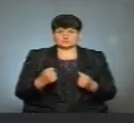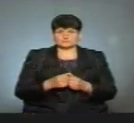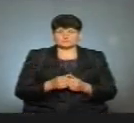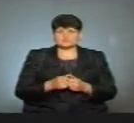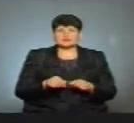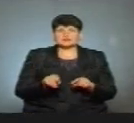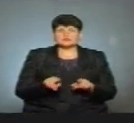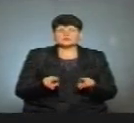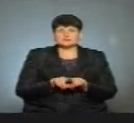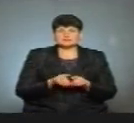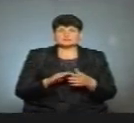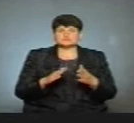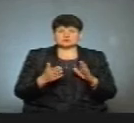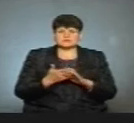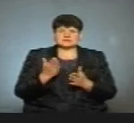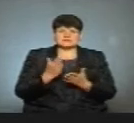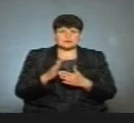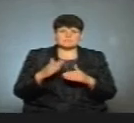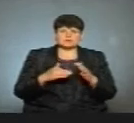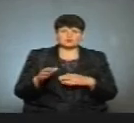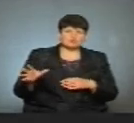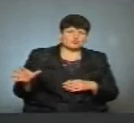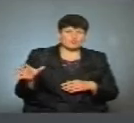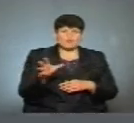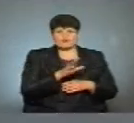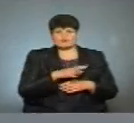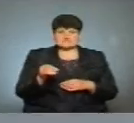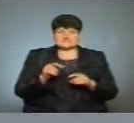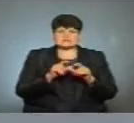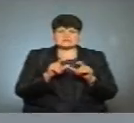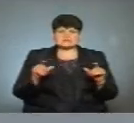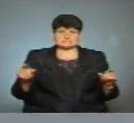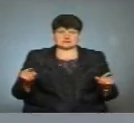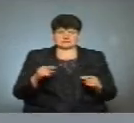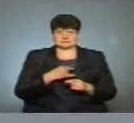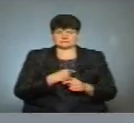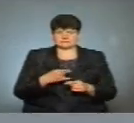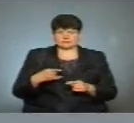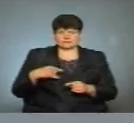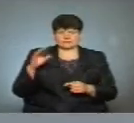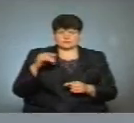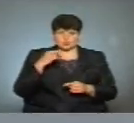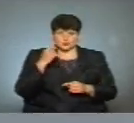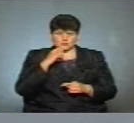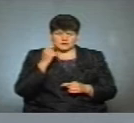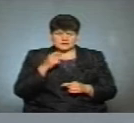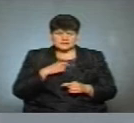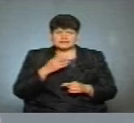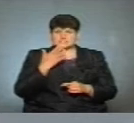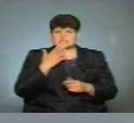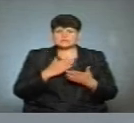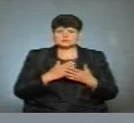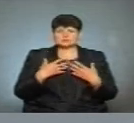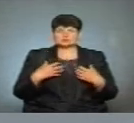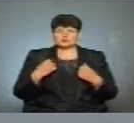Жаль, аналогічна ситуація є практично у всіх закладах фтизіатричної служби в Україні, оскільки Національна служба